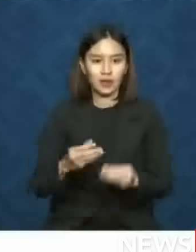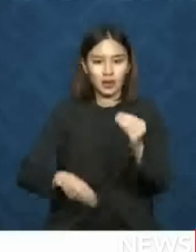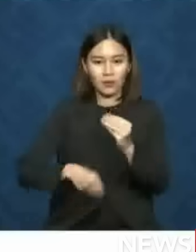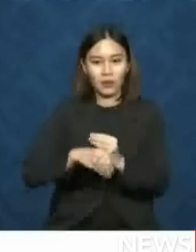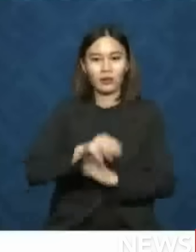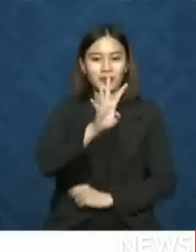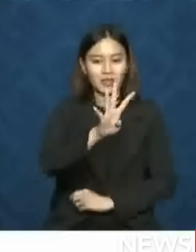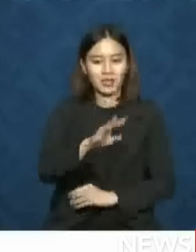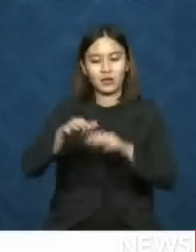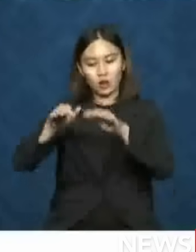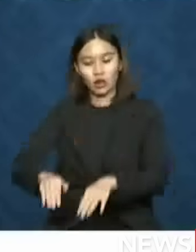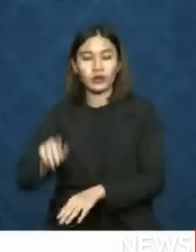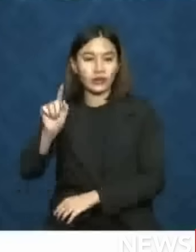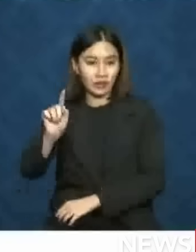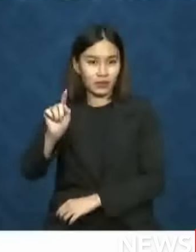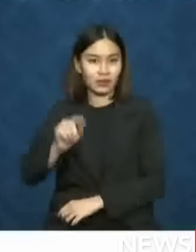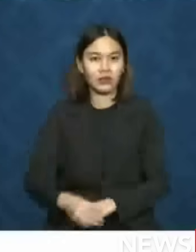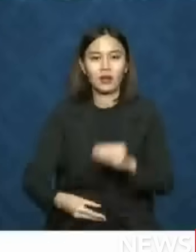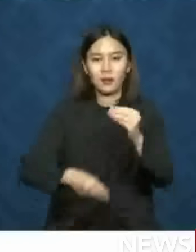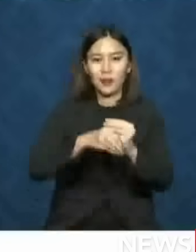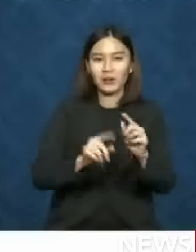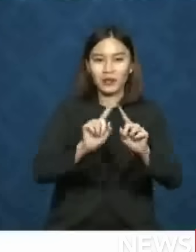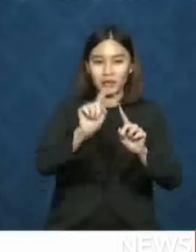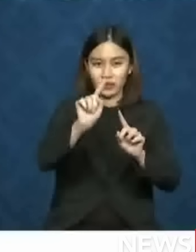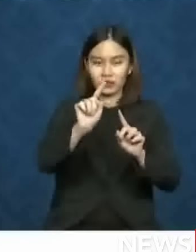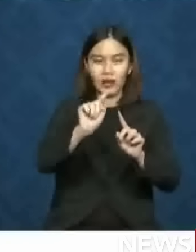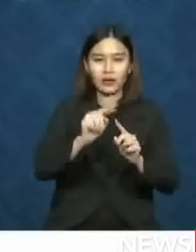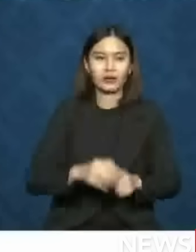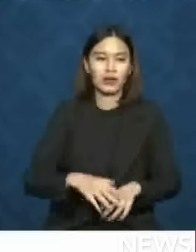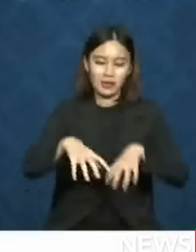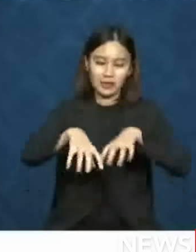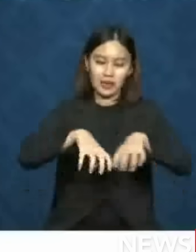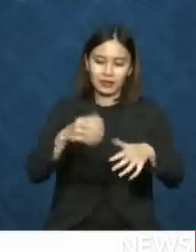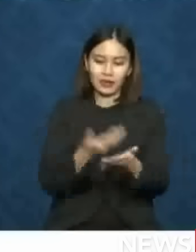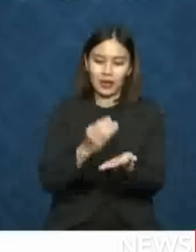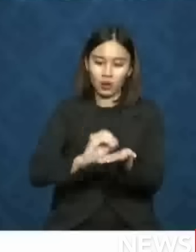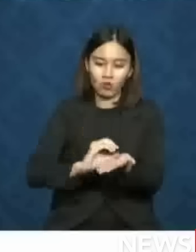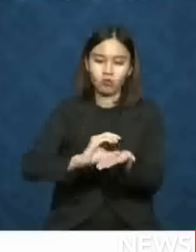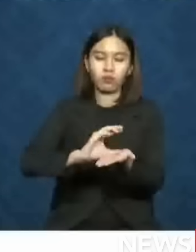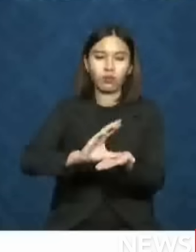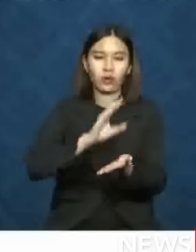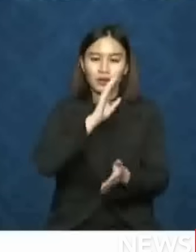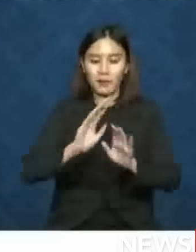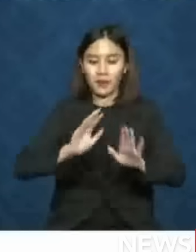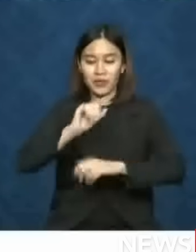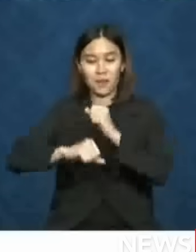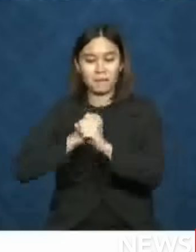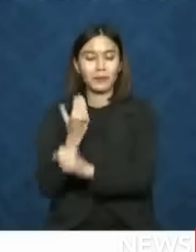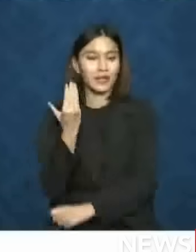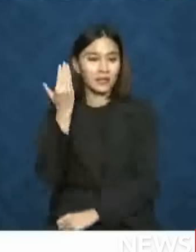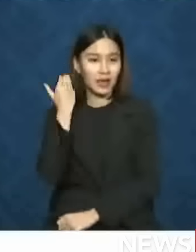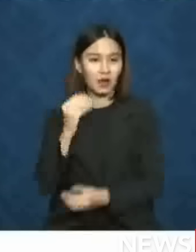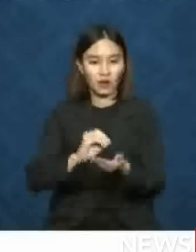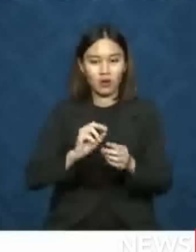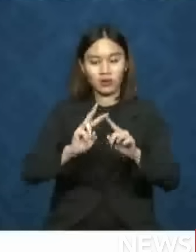1ลดเพิ่มที่ 1คือเราจัดงบประมาณเพิ่มขึ้นเมื่อเทียบกับปีก่อนเพิ่มที่